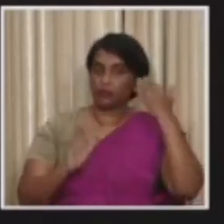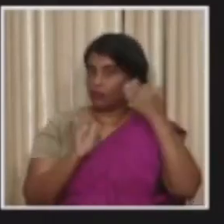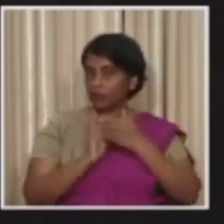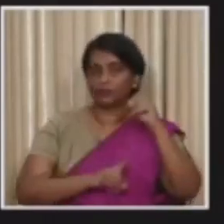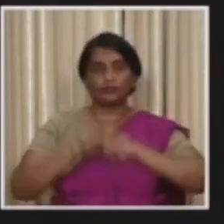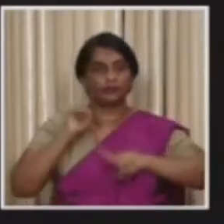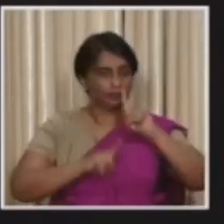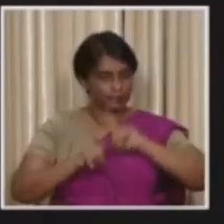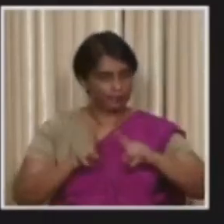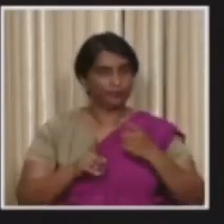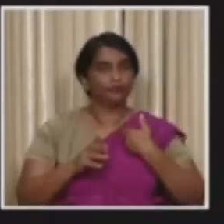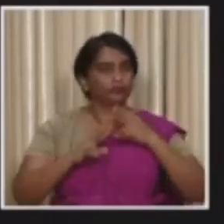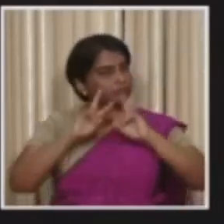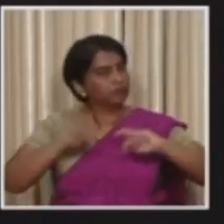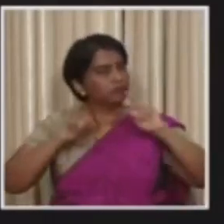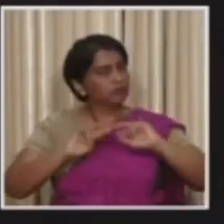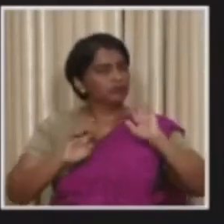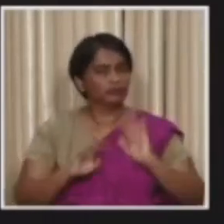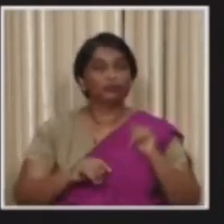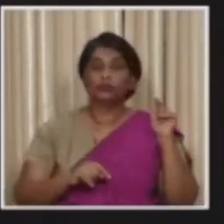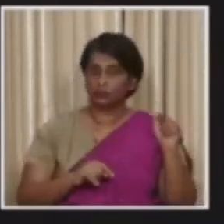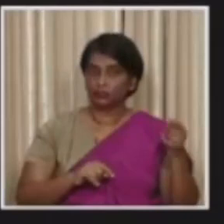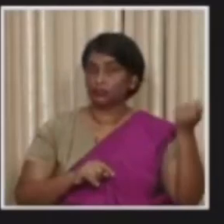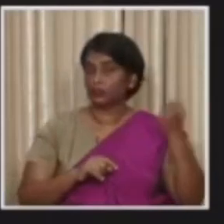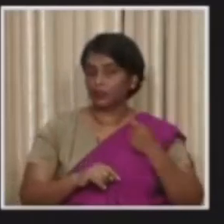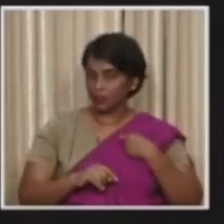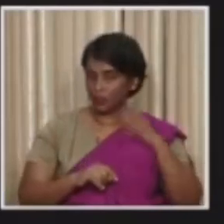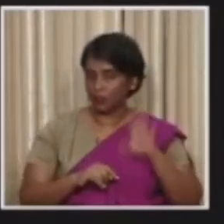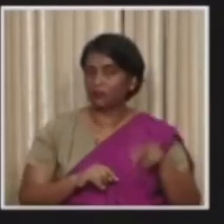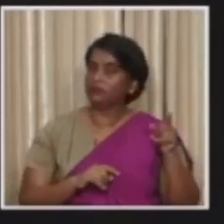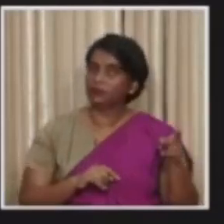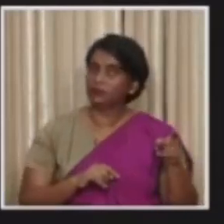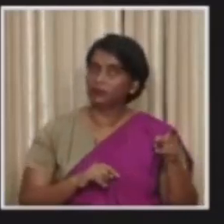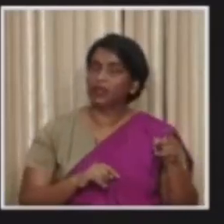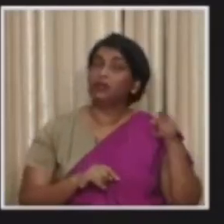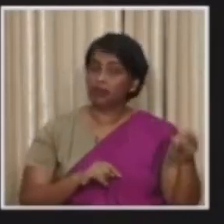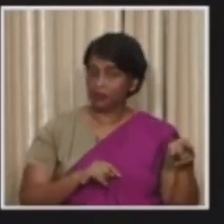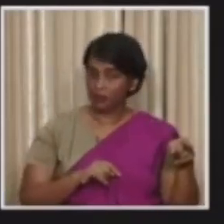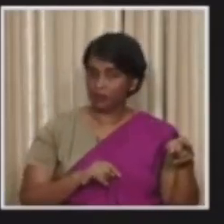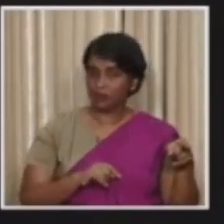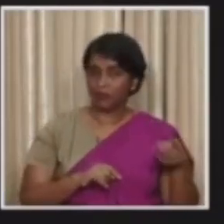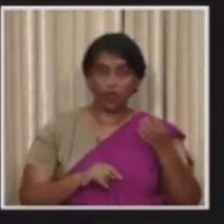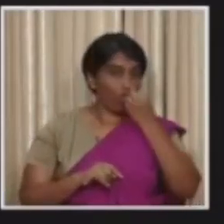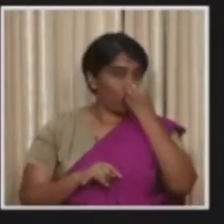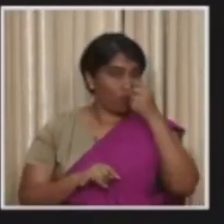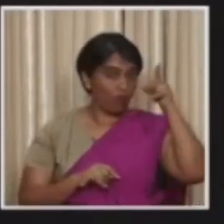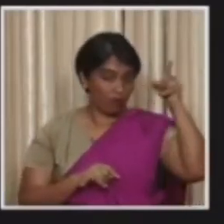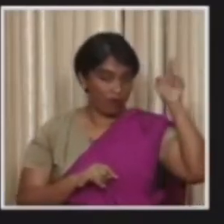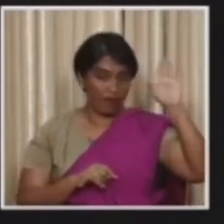සාකච්ඡා කරා. අපි අධ්‍යයනය කරමින් හිටියා. එයිදී එතුමා කියපු දේ තමයි මෙය හොංකොං වල